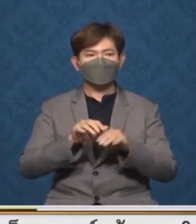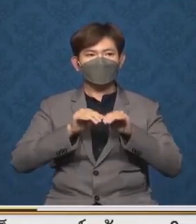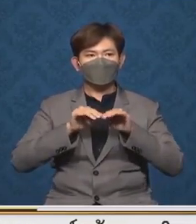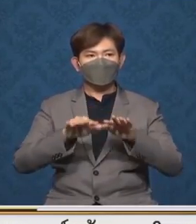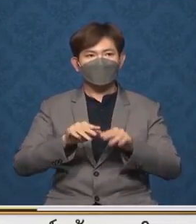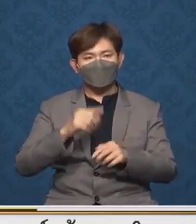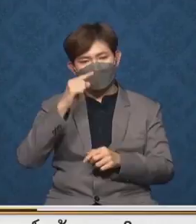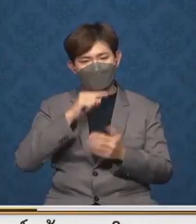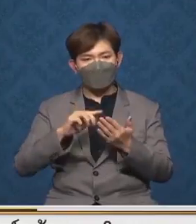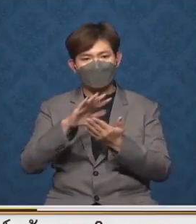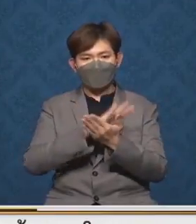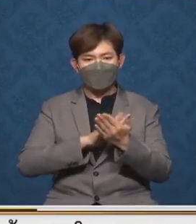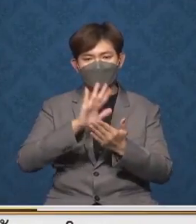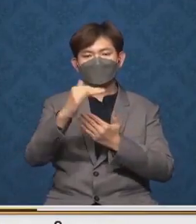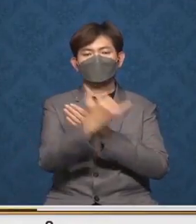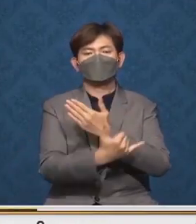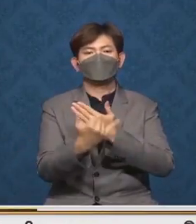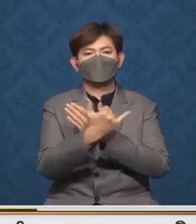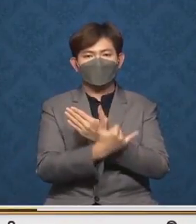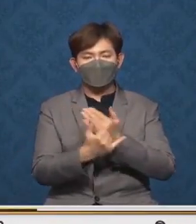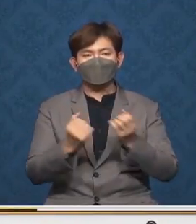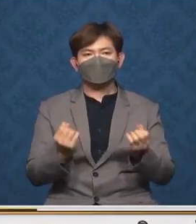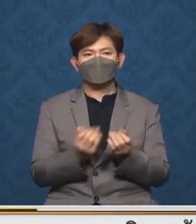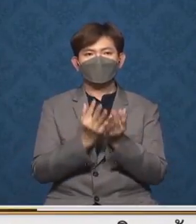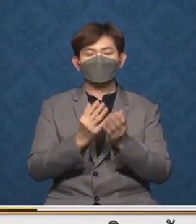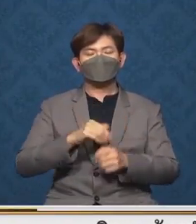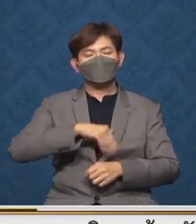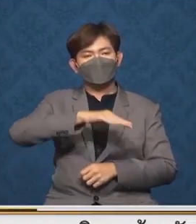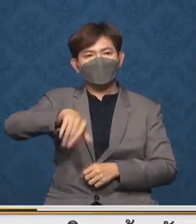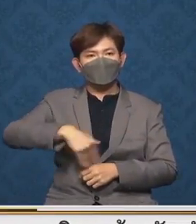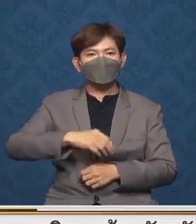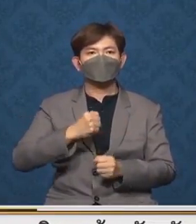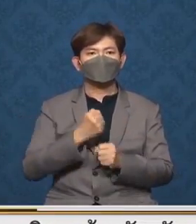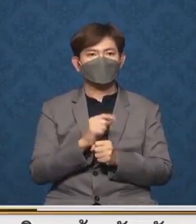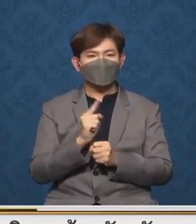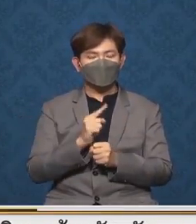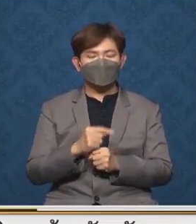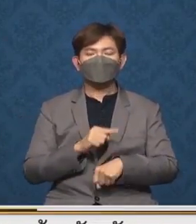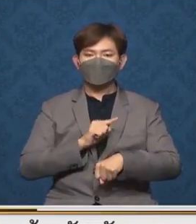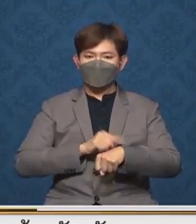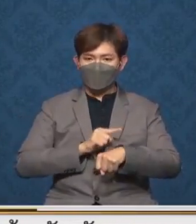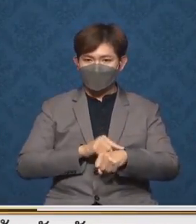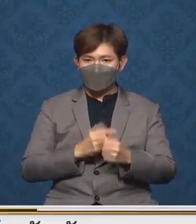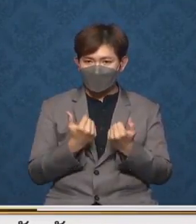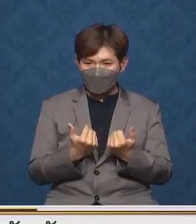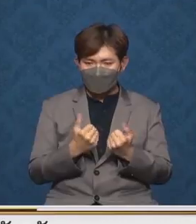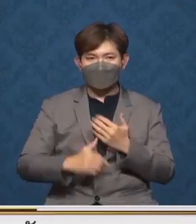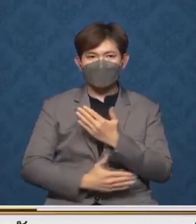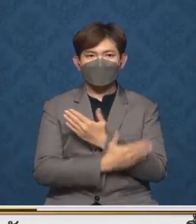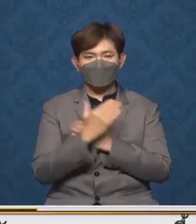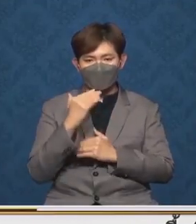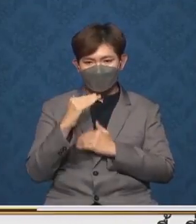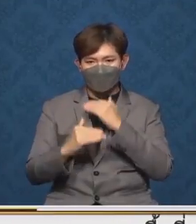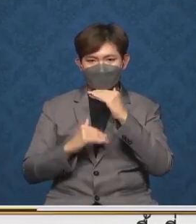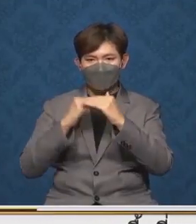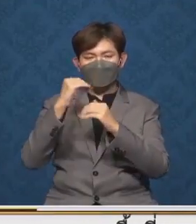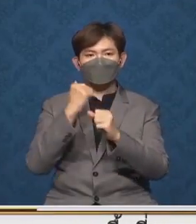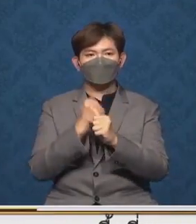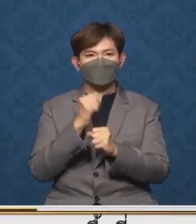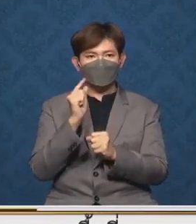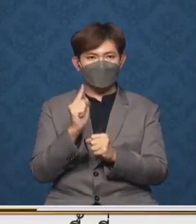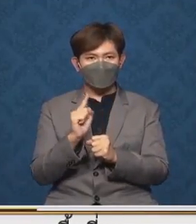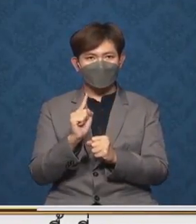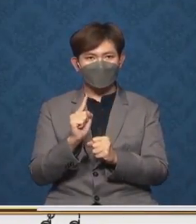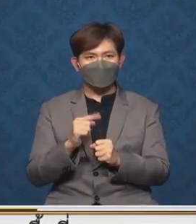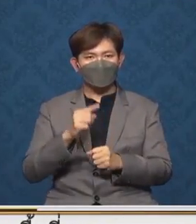ในภายในและต่างประเทศเราทุกคนควรจะใช้เวลาช่วงนี้เป็นโอกาสในการเดินหน้าประเทศไทยรวมไท